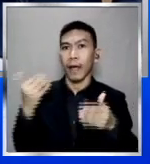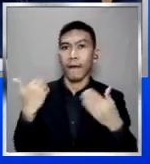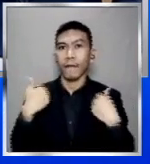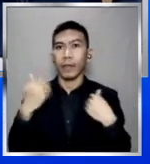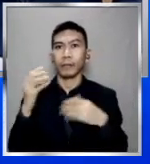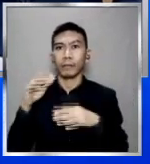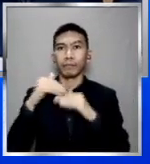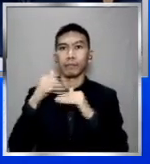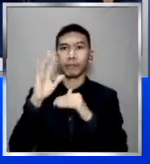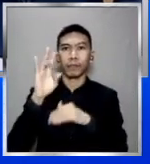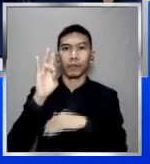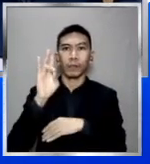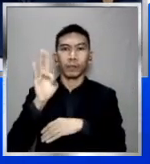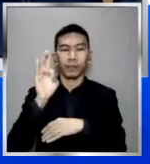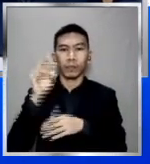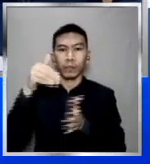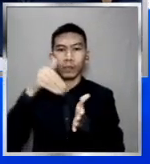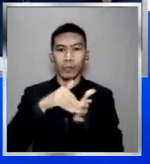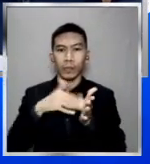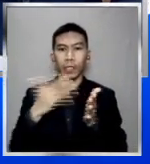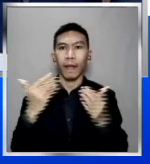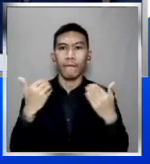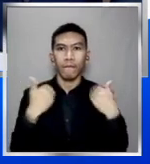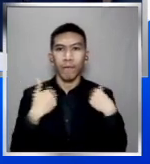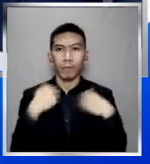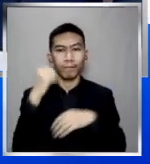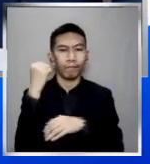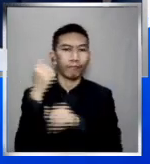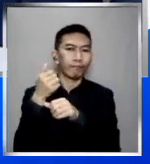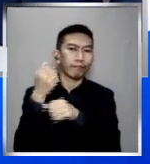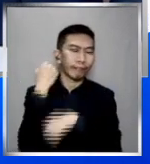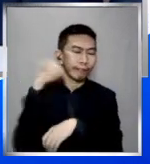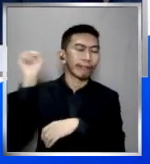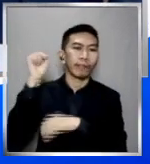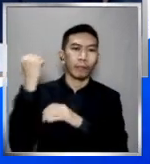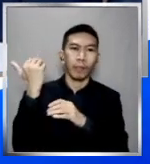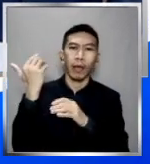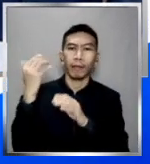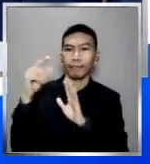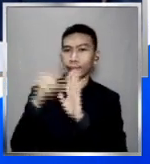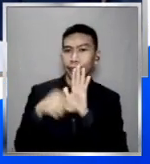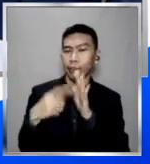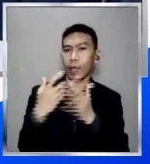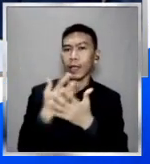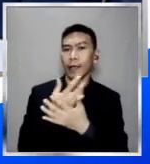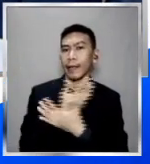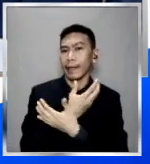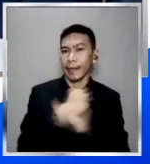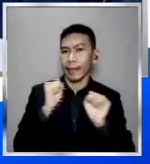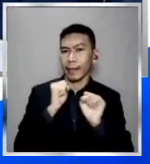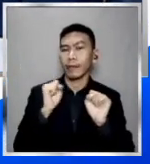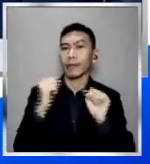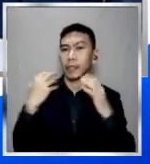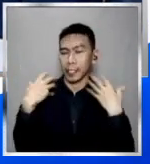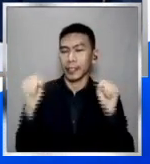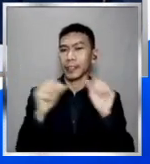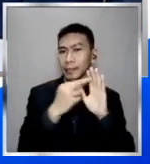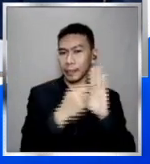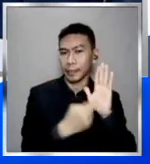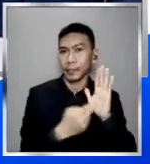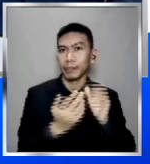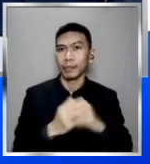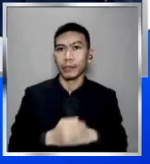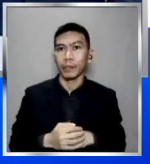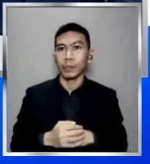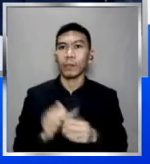naitatala ng pulisya na paglabag sa mga minimum health standard. Kabilang sa mga hindi sumusunod ang ilan nating kababayan na hindi pa